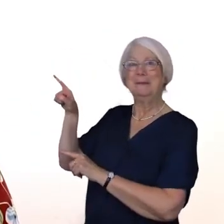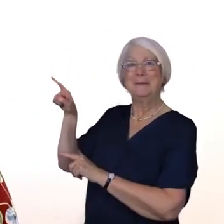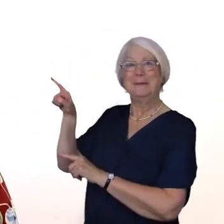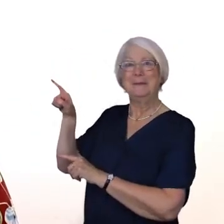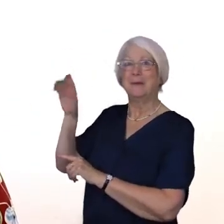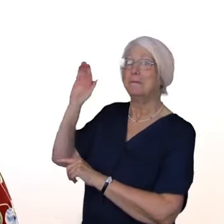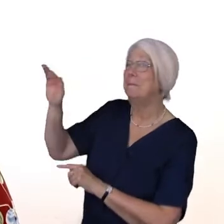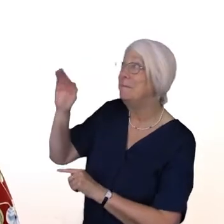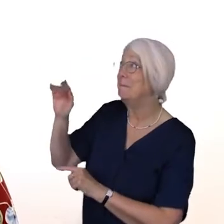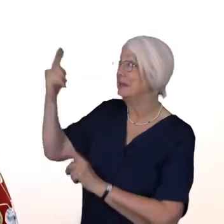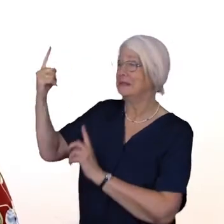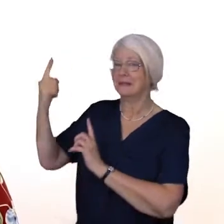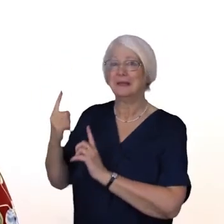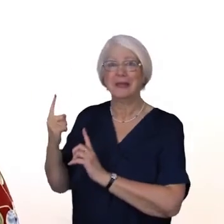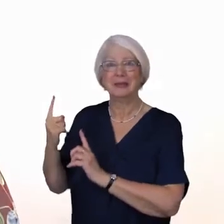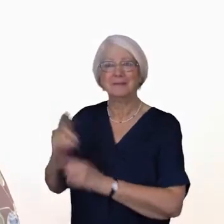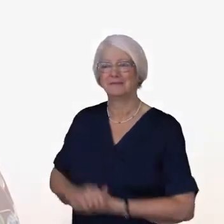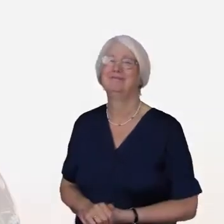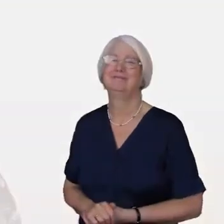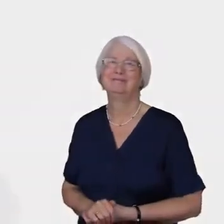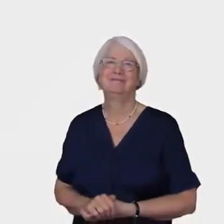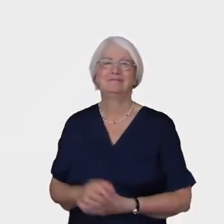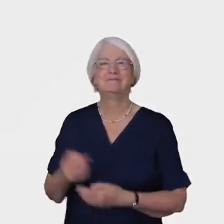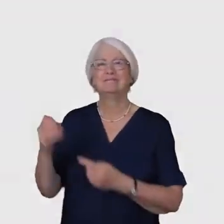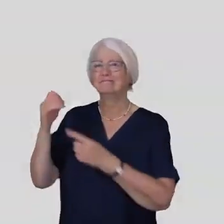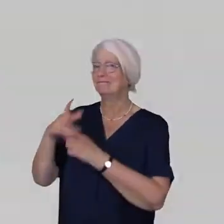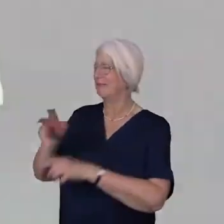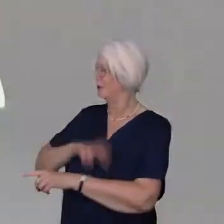Call on him while he is near.